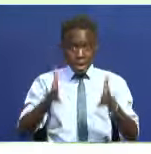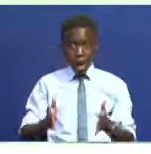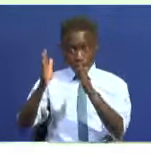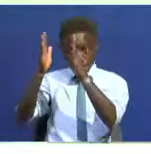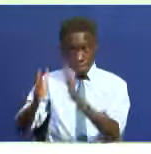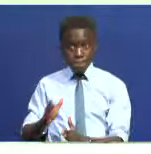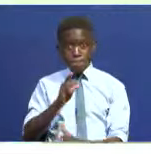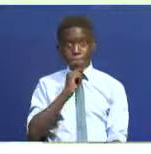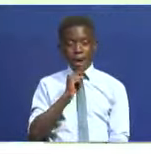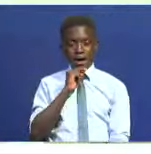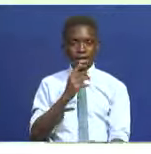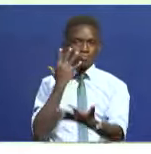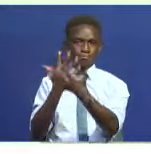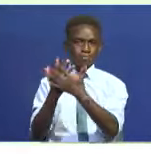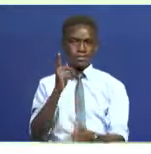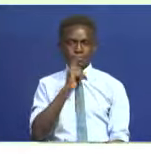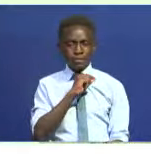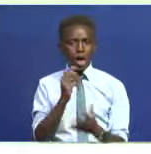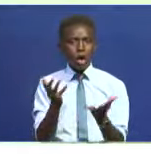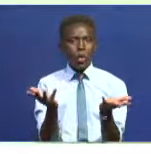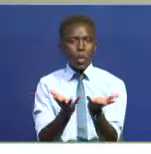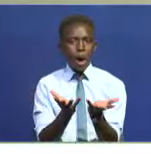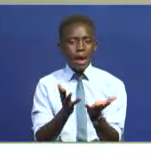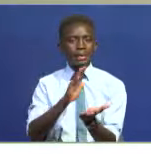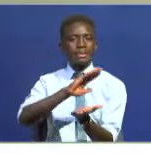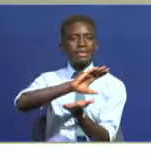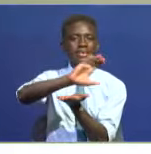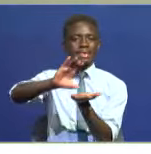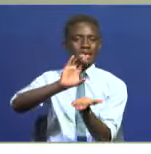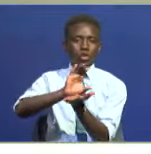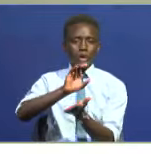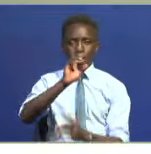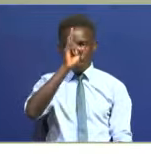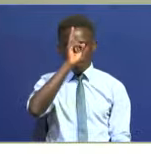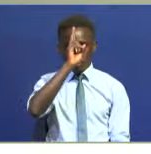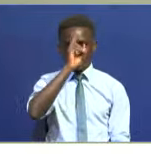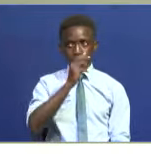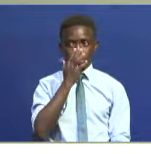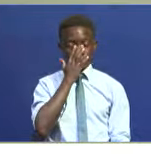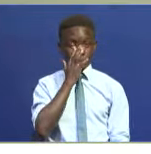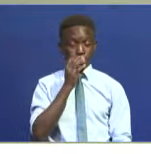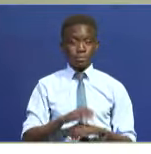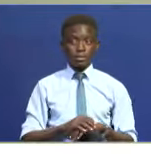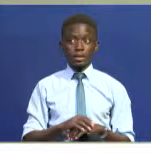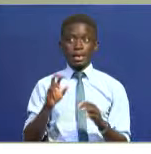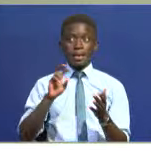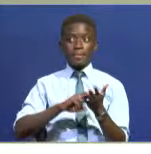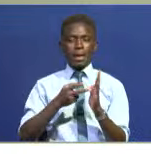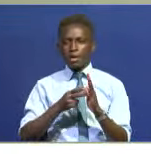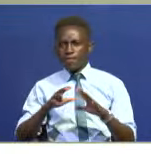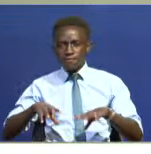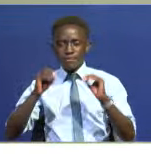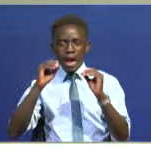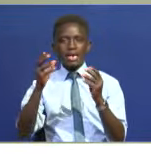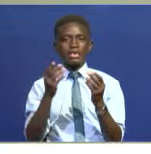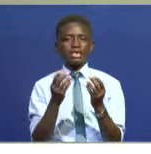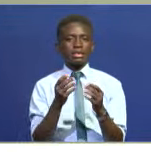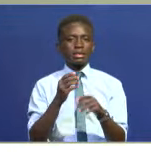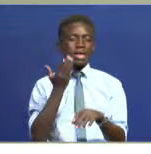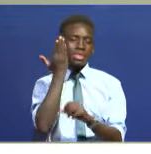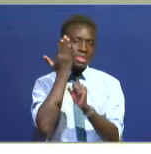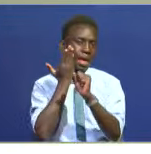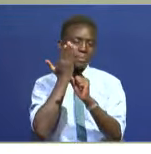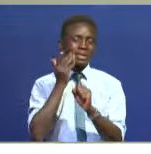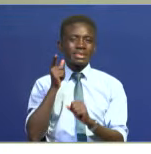arrested, ako Kisii Central Police Station. So they sustained soft tissue injuries. They came